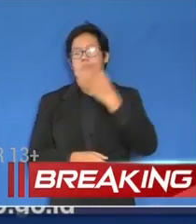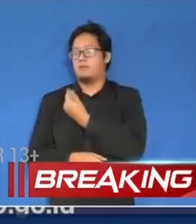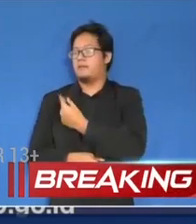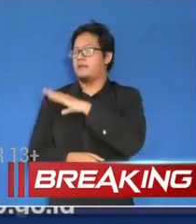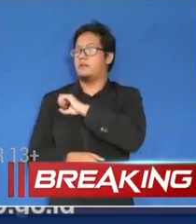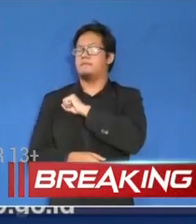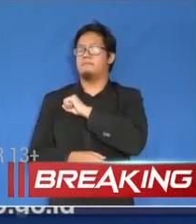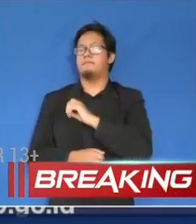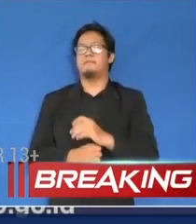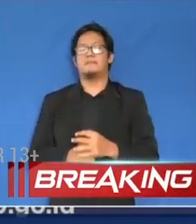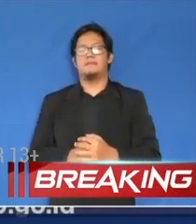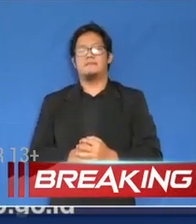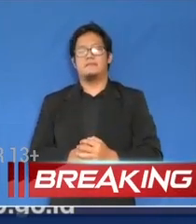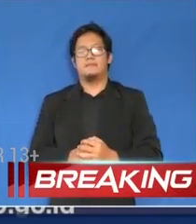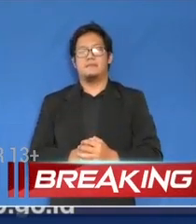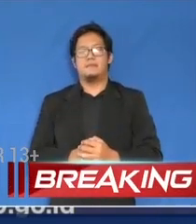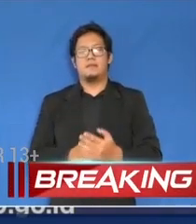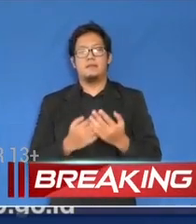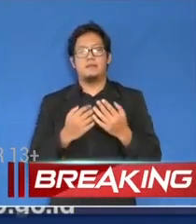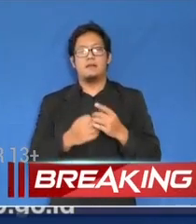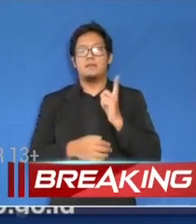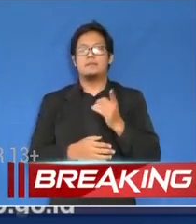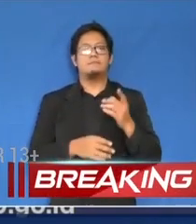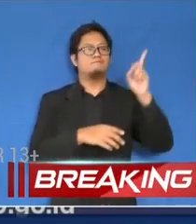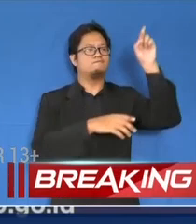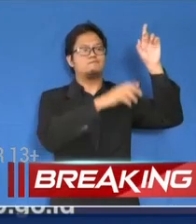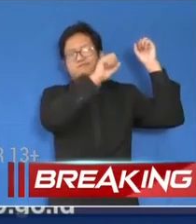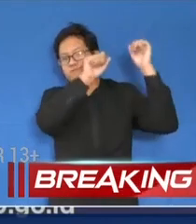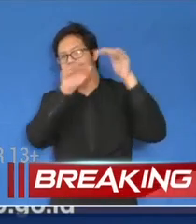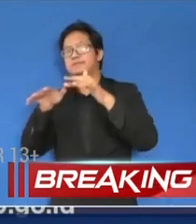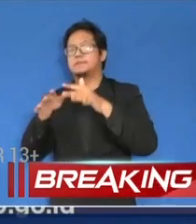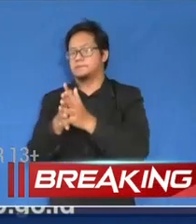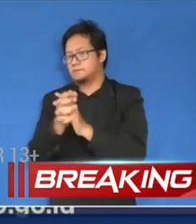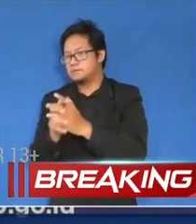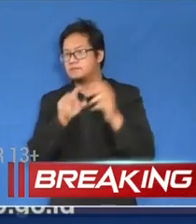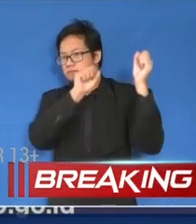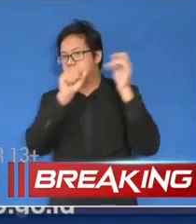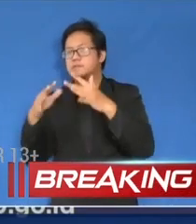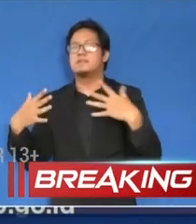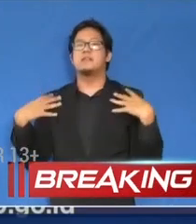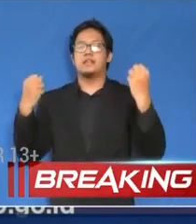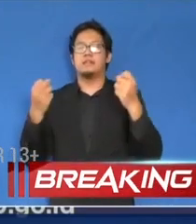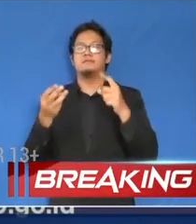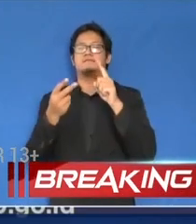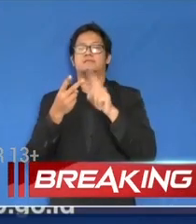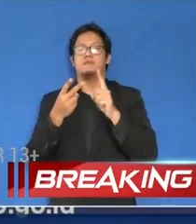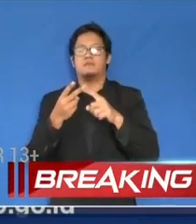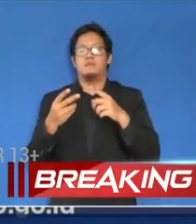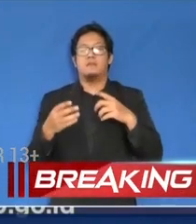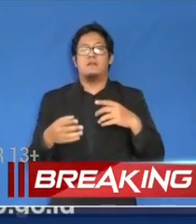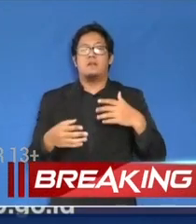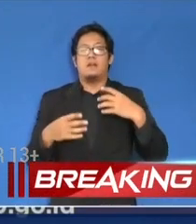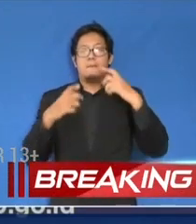kan? Pemberkahan. Jangan pernah lupa untuk menggunakan masker. Ya. Untuk